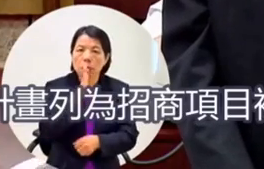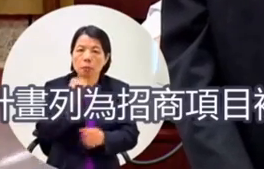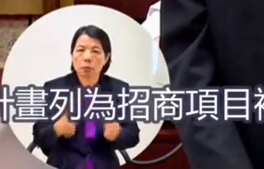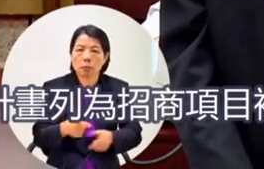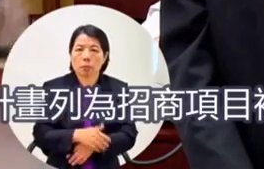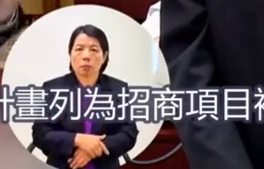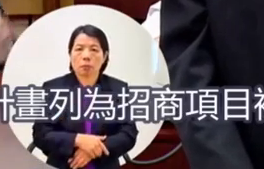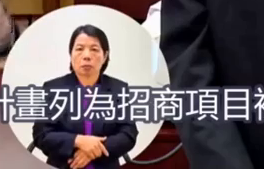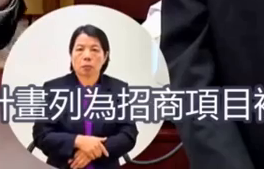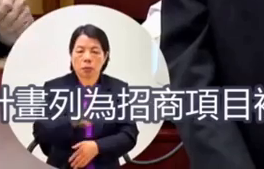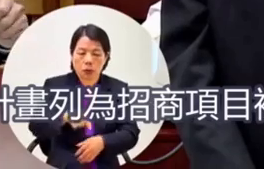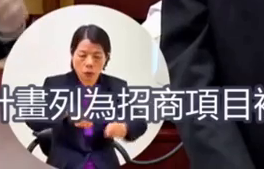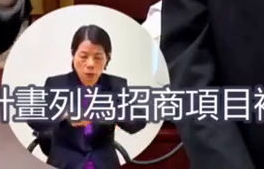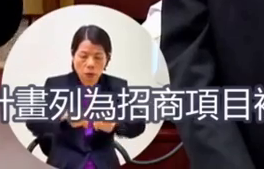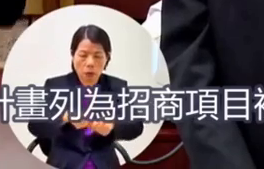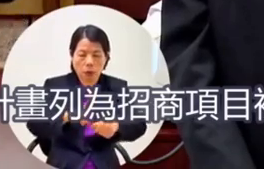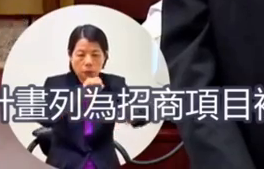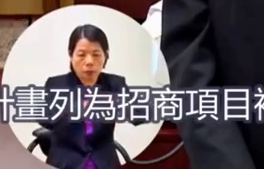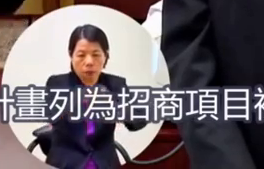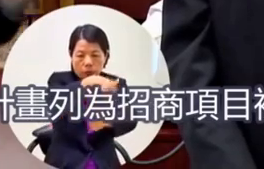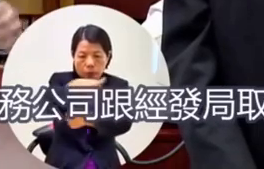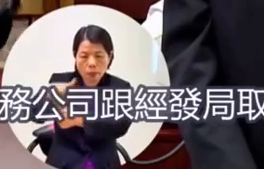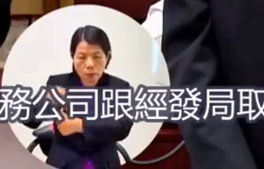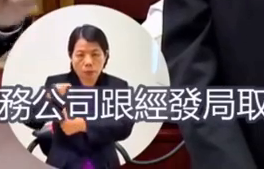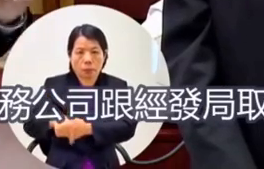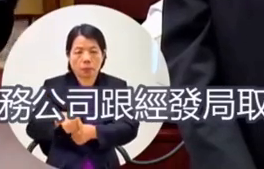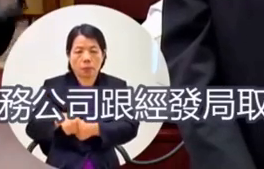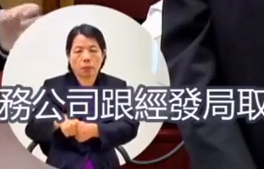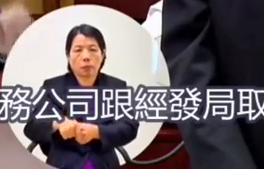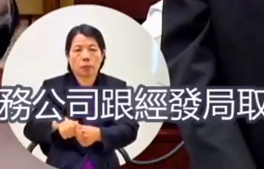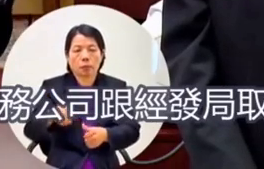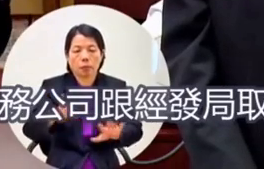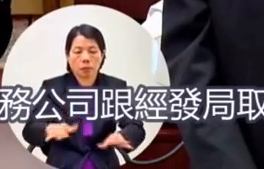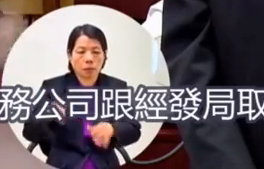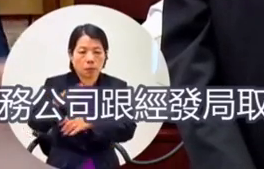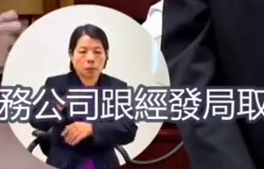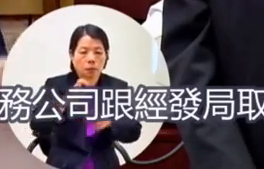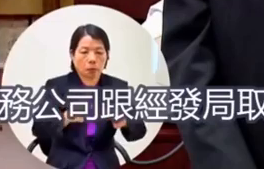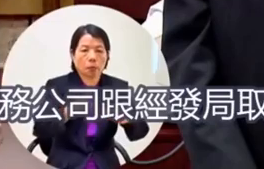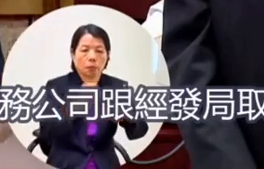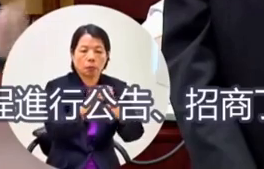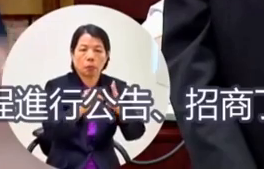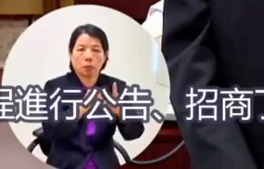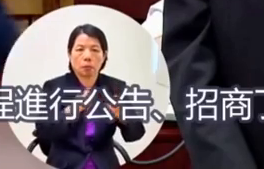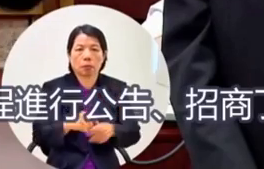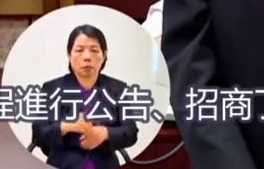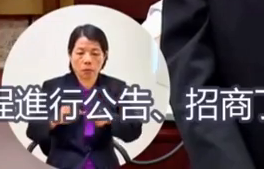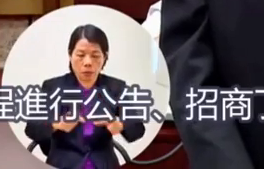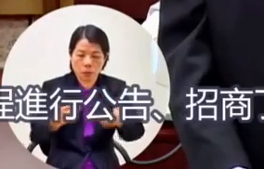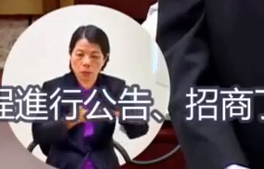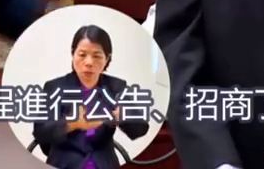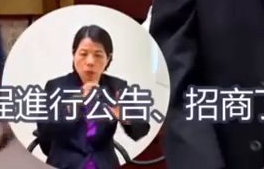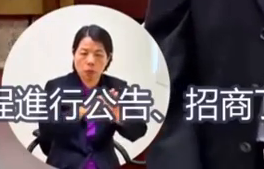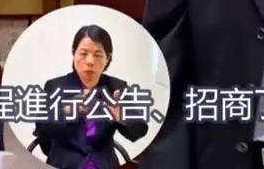这个计划列为招商的项目， 列为招商的项目里面，到底航港局跟港务公司跟经发局取得共识，要直接依